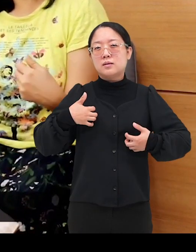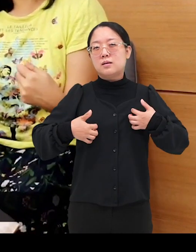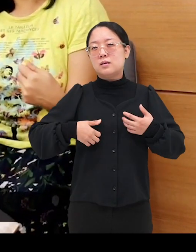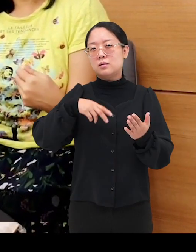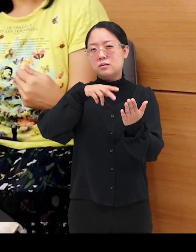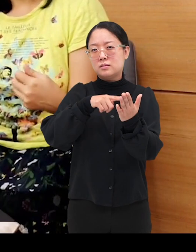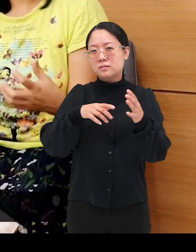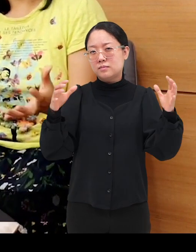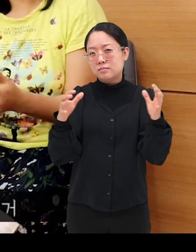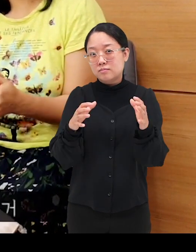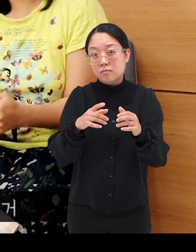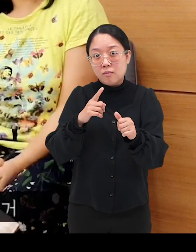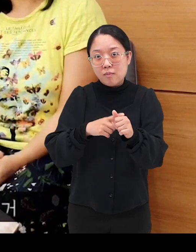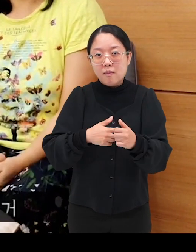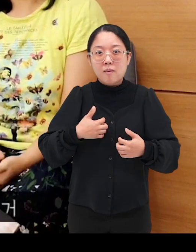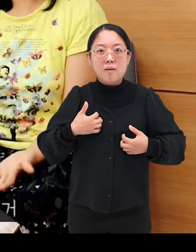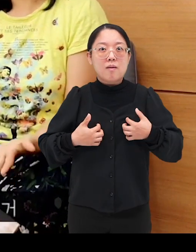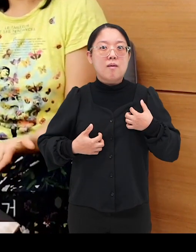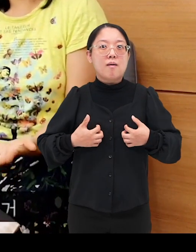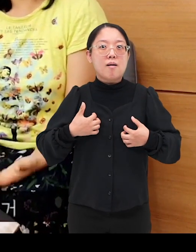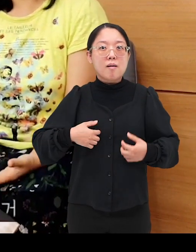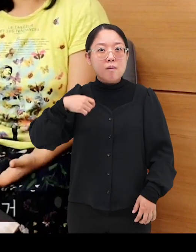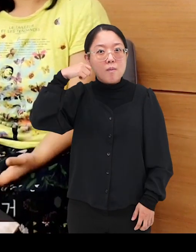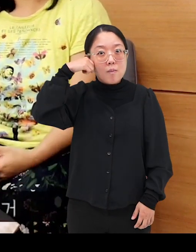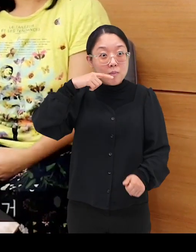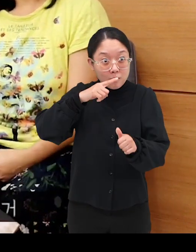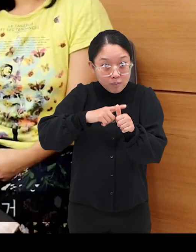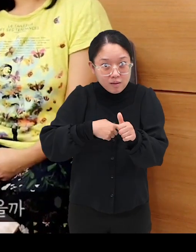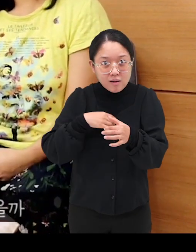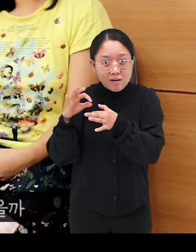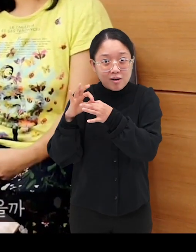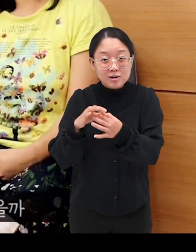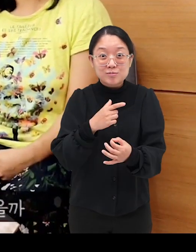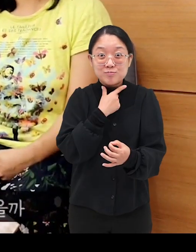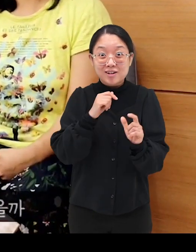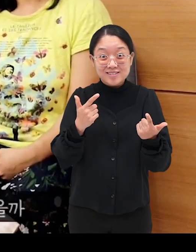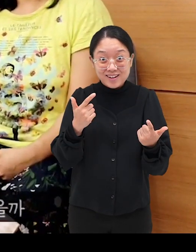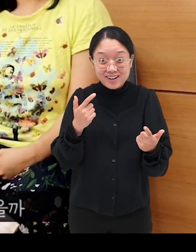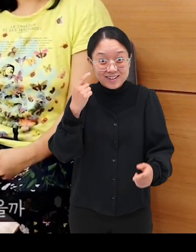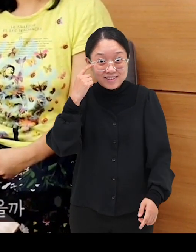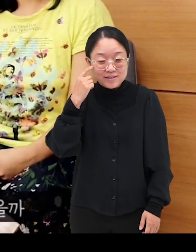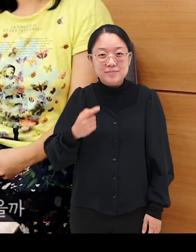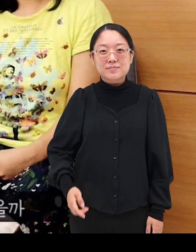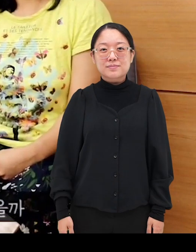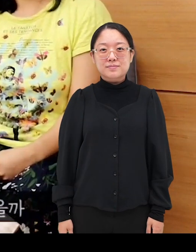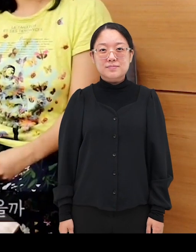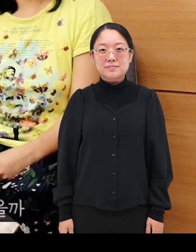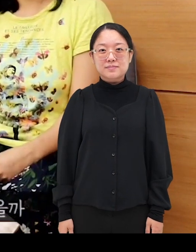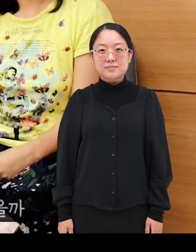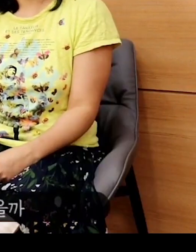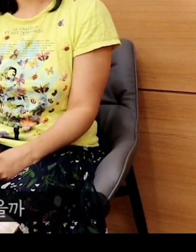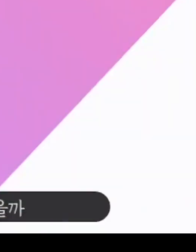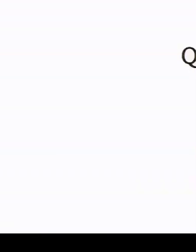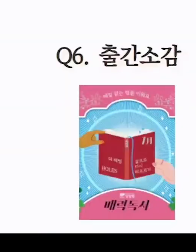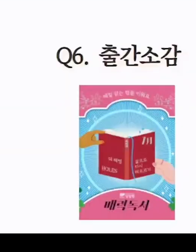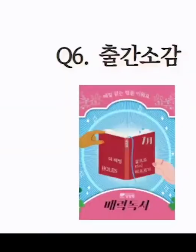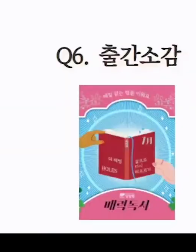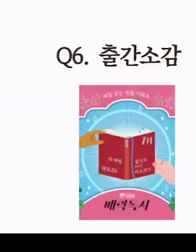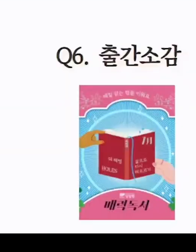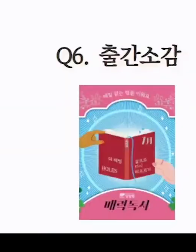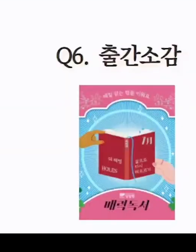먼저 독서의 즐거움 그래서 독서 보니 가보니까 재밌더라 이런 거 느껴보시면은 자연스럽게 계속 하시지 않을까.